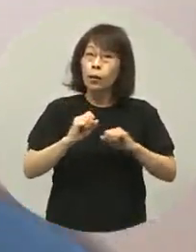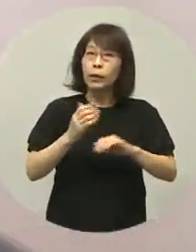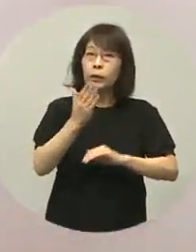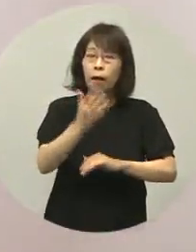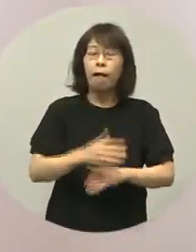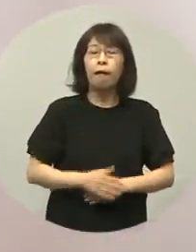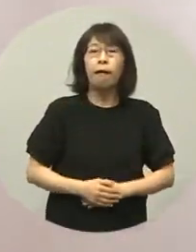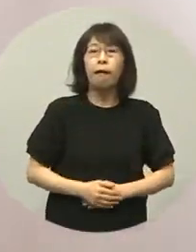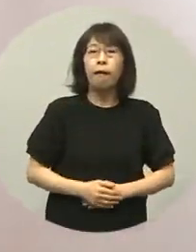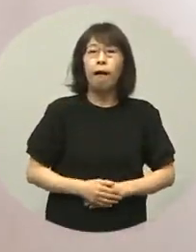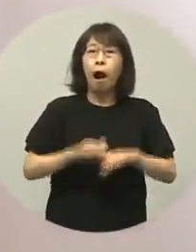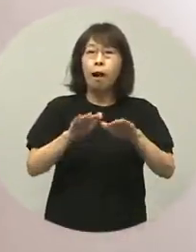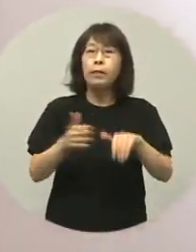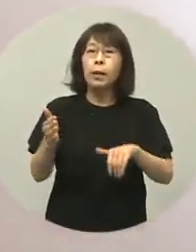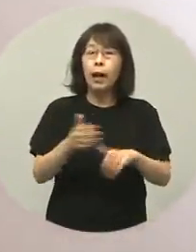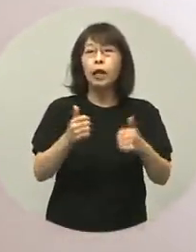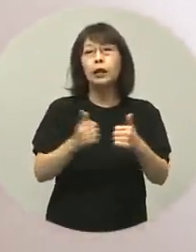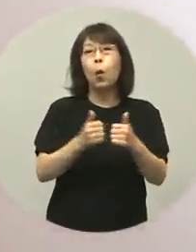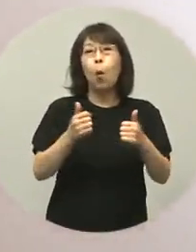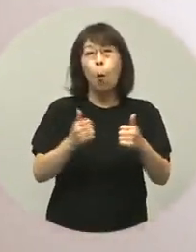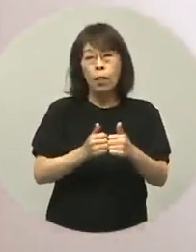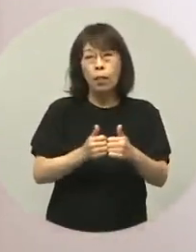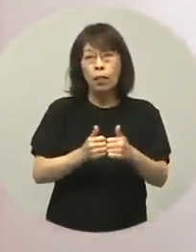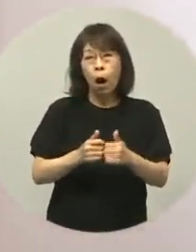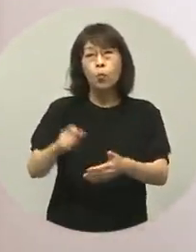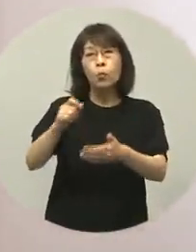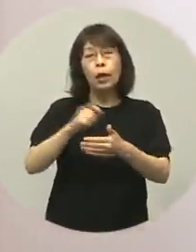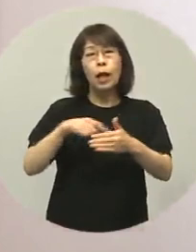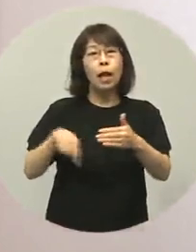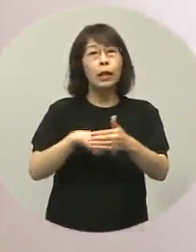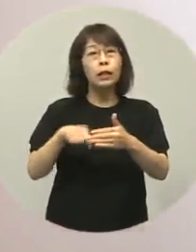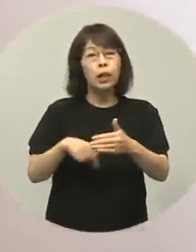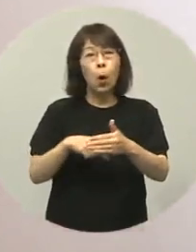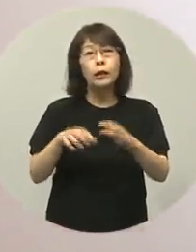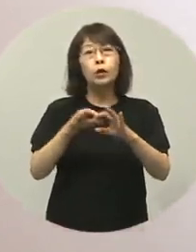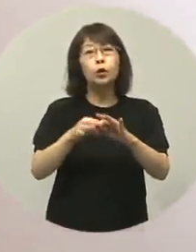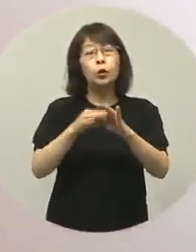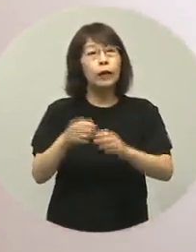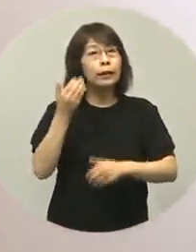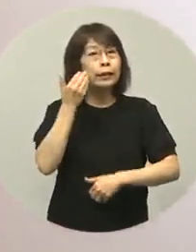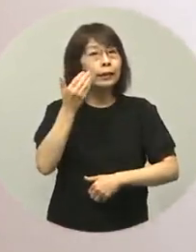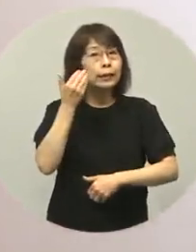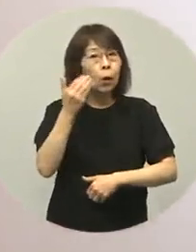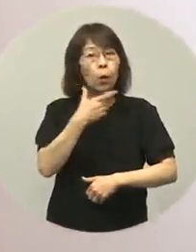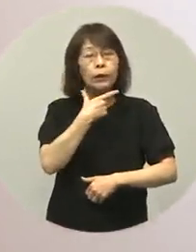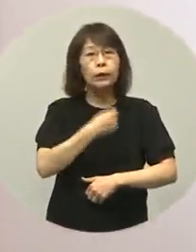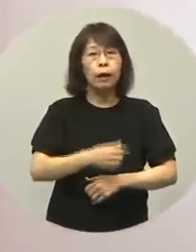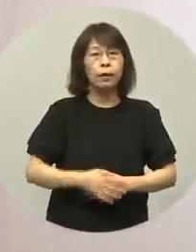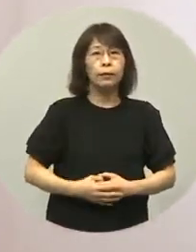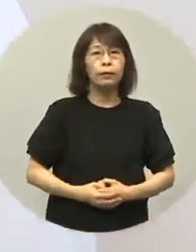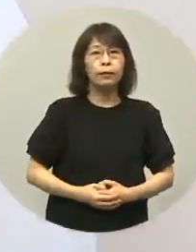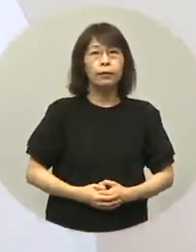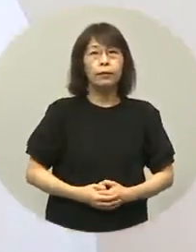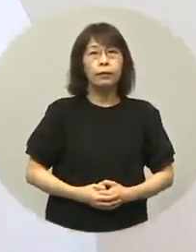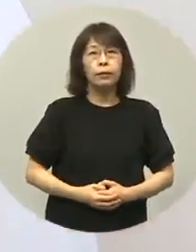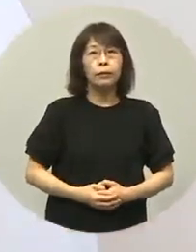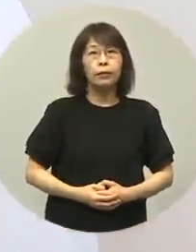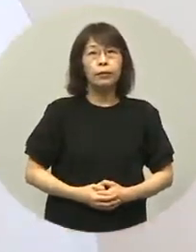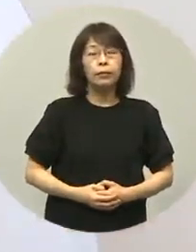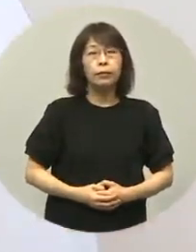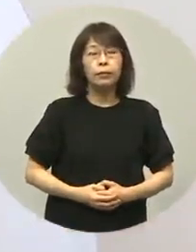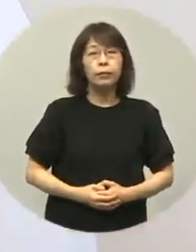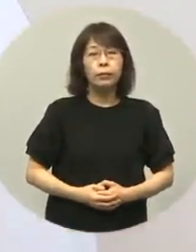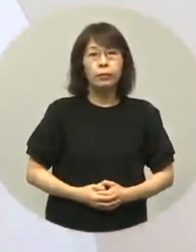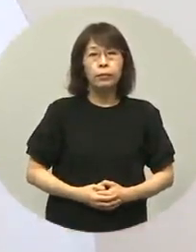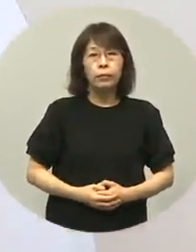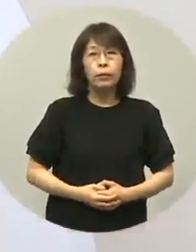こちらでは今からご相談を受けた内容をですね、今お聞き取りをしようと思っております。 民生委員の